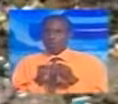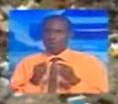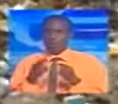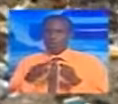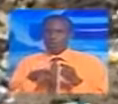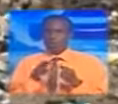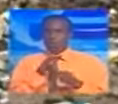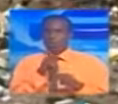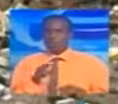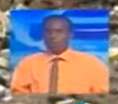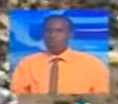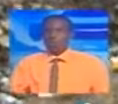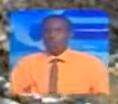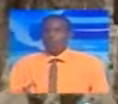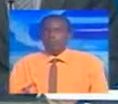de la population.